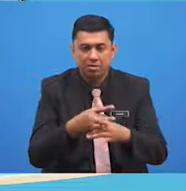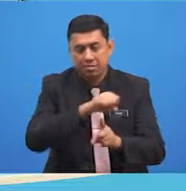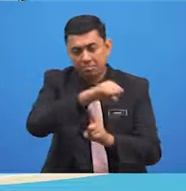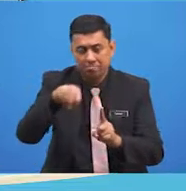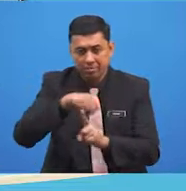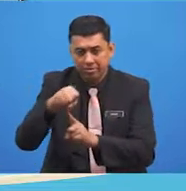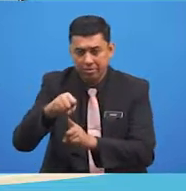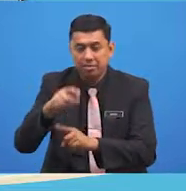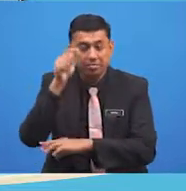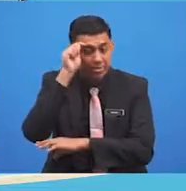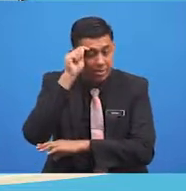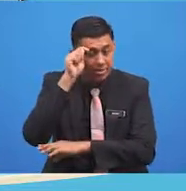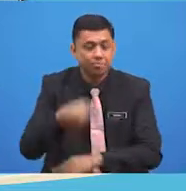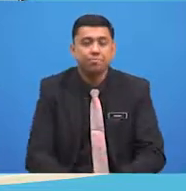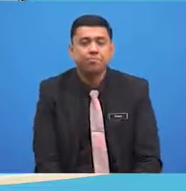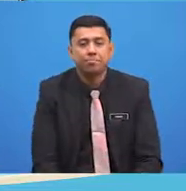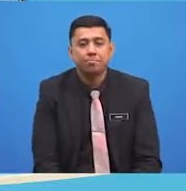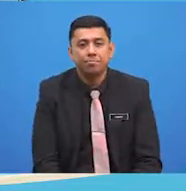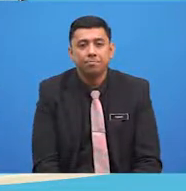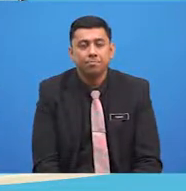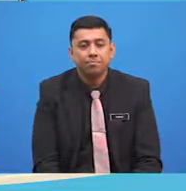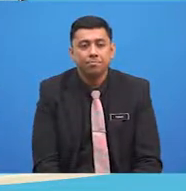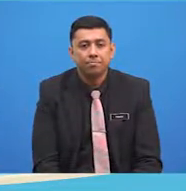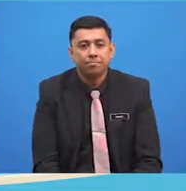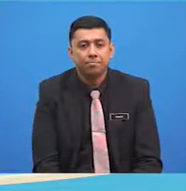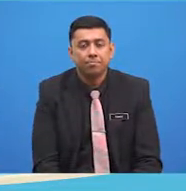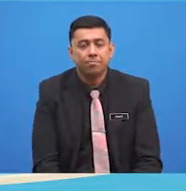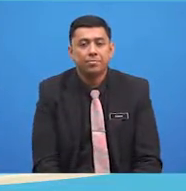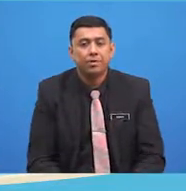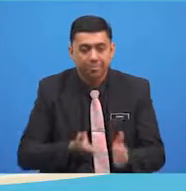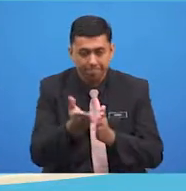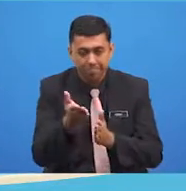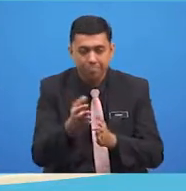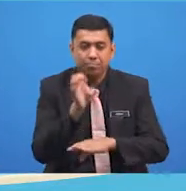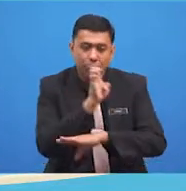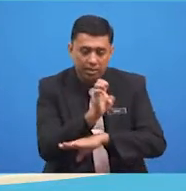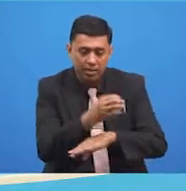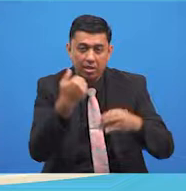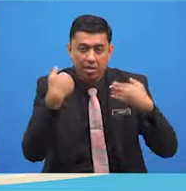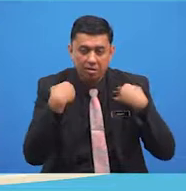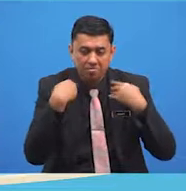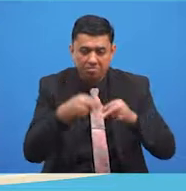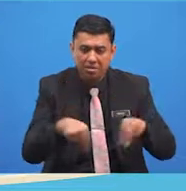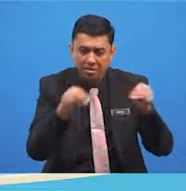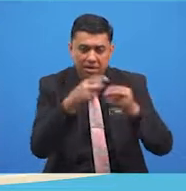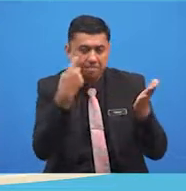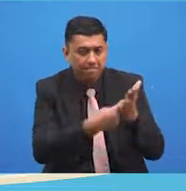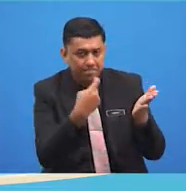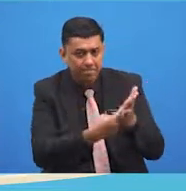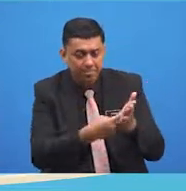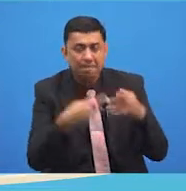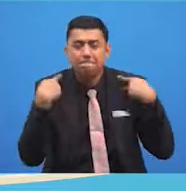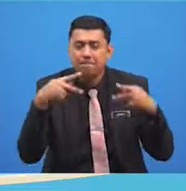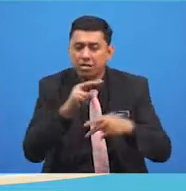Rusila, iaitu di Lubuk Mandi, Terengganu. Seterusnya, emas mempunyai nilai harga yang tinggi di